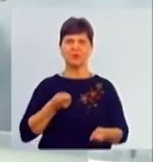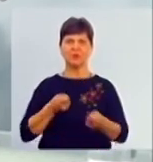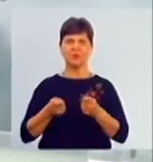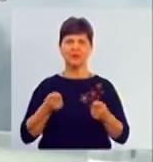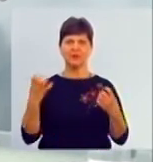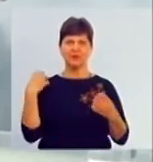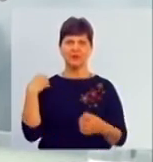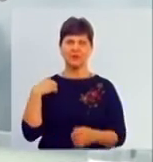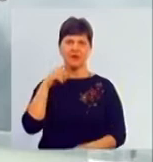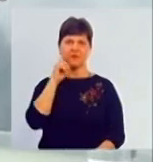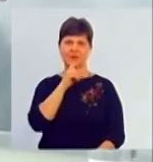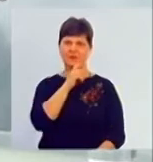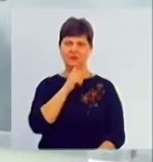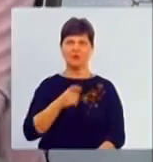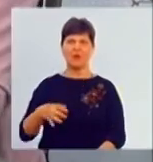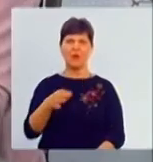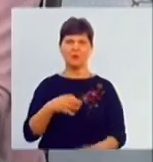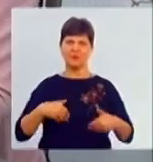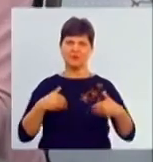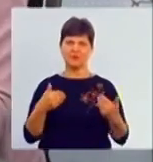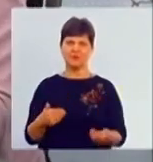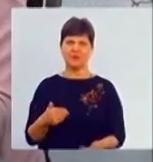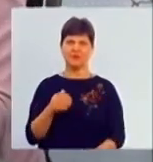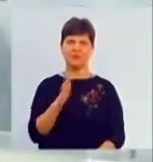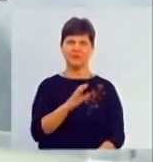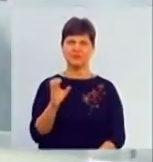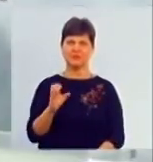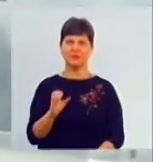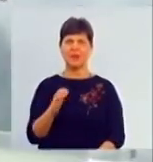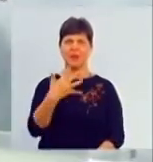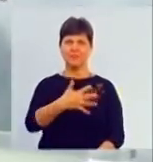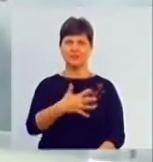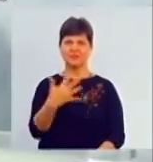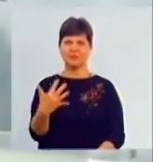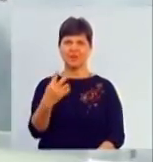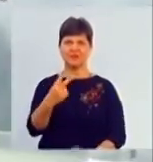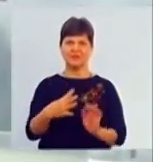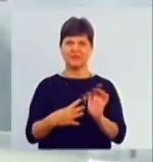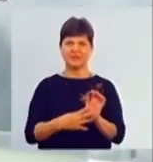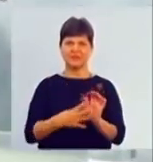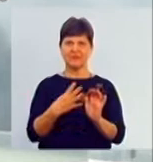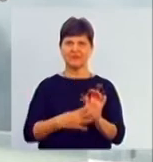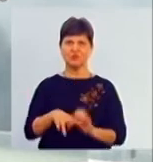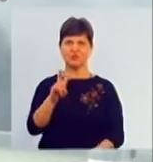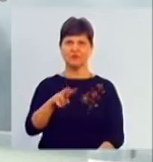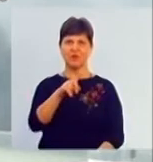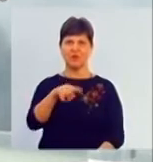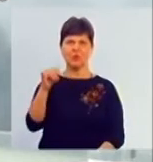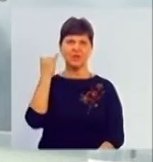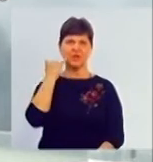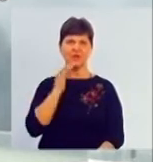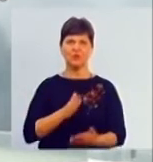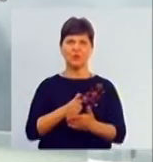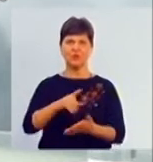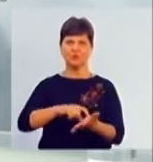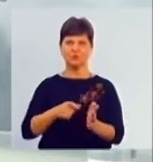у Вінницькій області. Вітаю, Олена Сергіївна. Добрий вечір. 55 29 92, номер телефону в студію. Нагадаю, ми